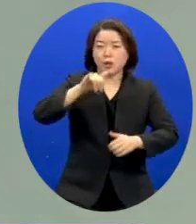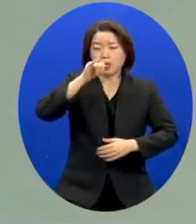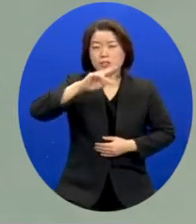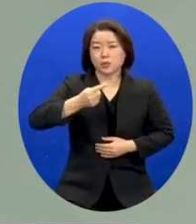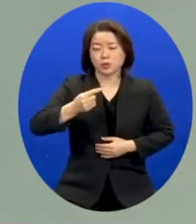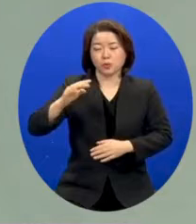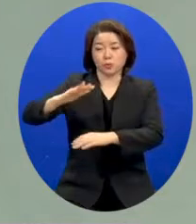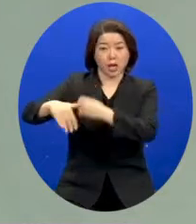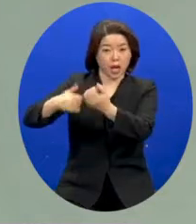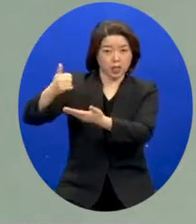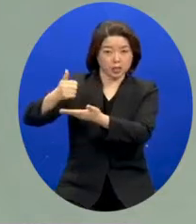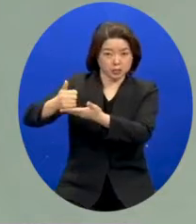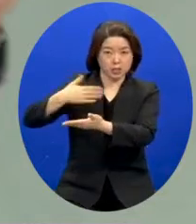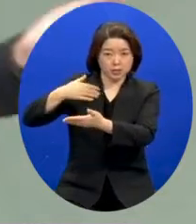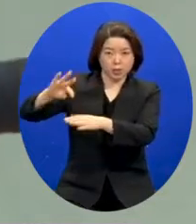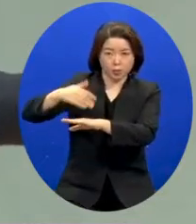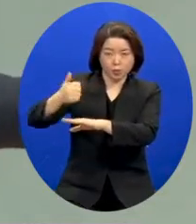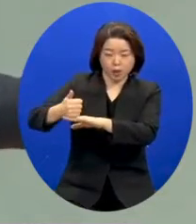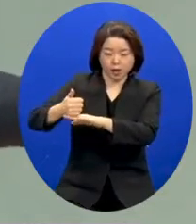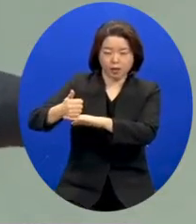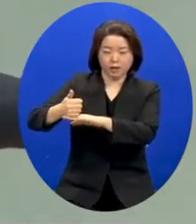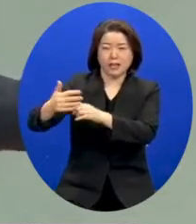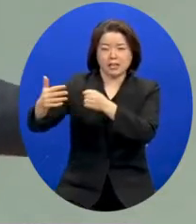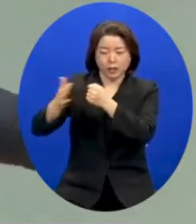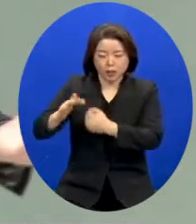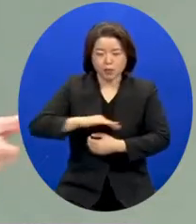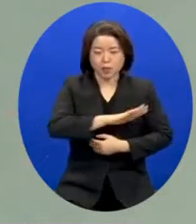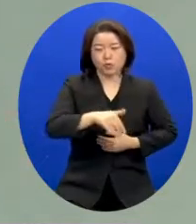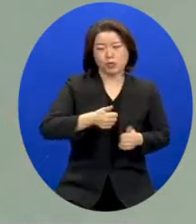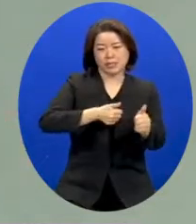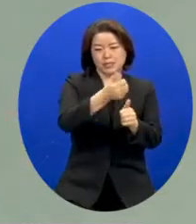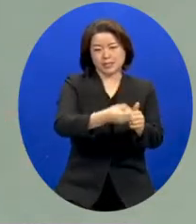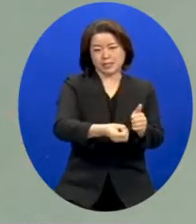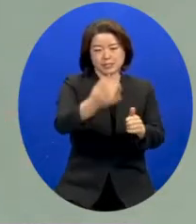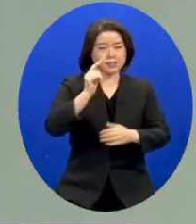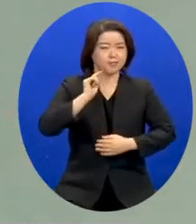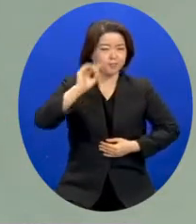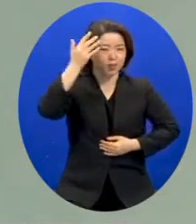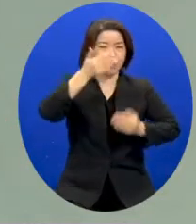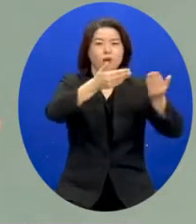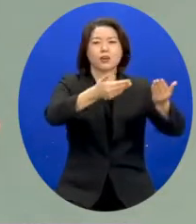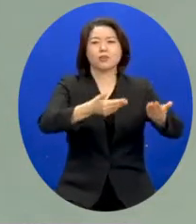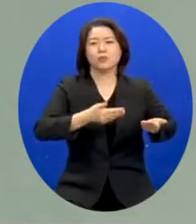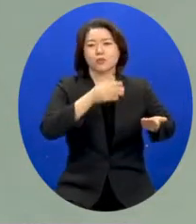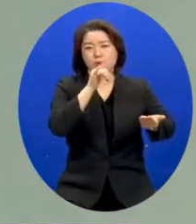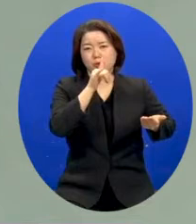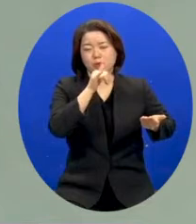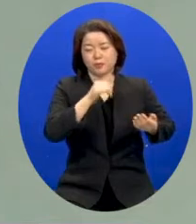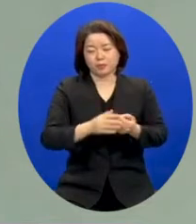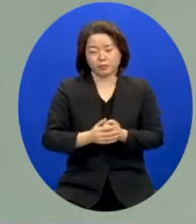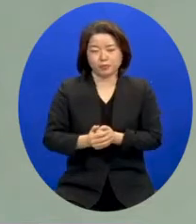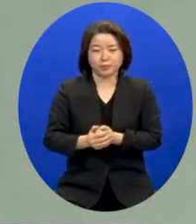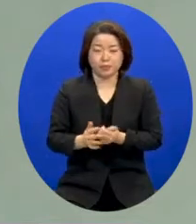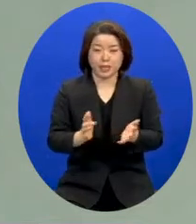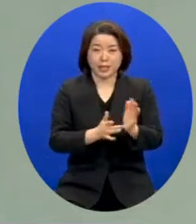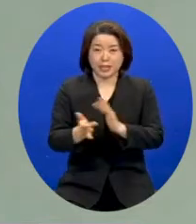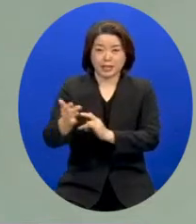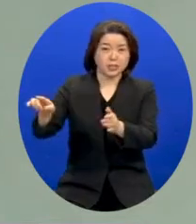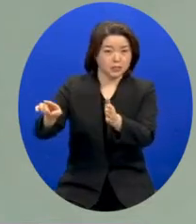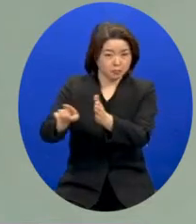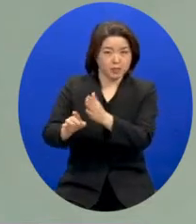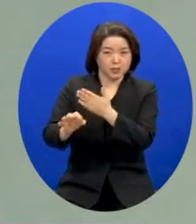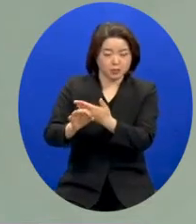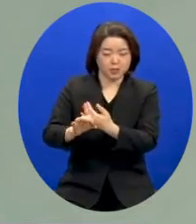우리의 왕이시라 우리에게 승리의 영광을 안겨주신다는 겁니다. 여러분, 우리가 예수님을 믿게 되면